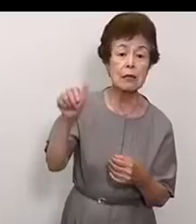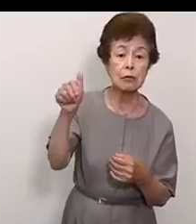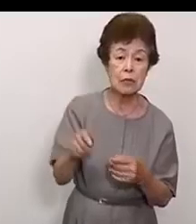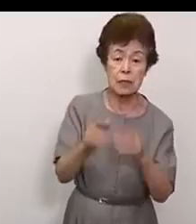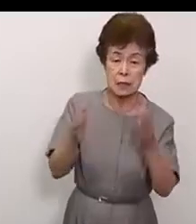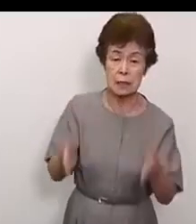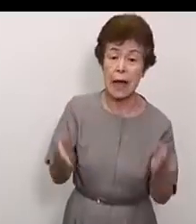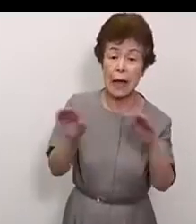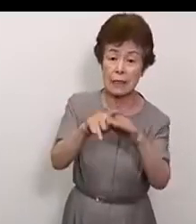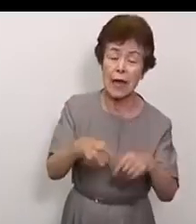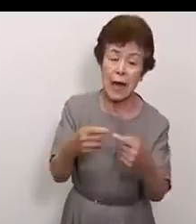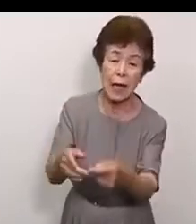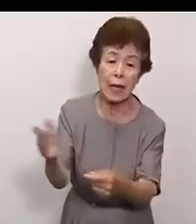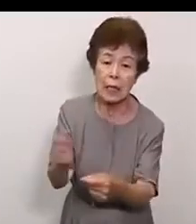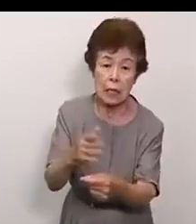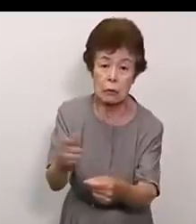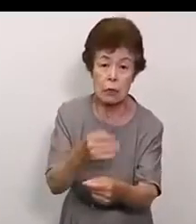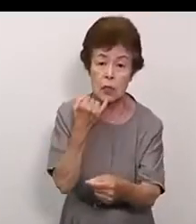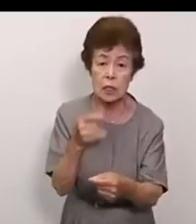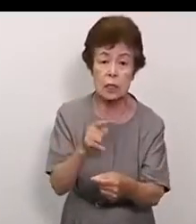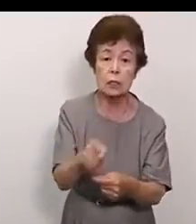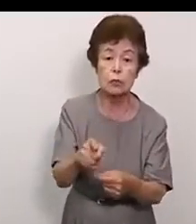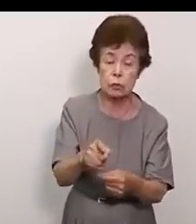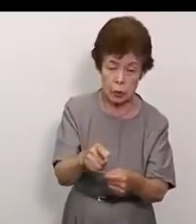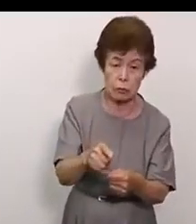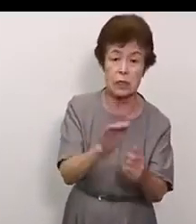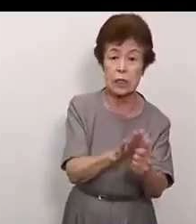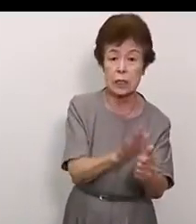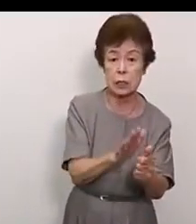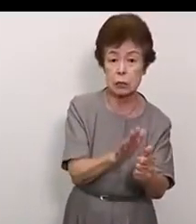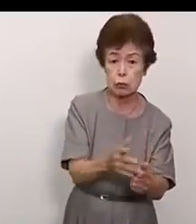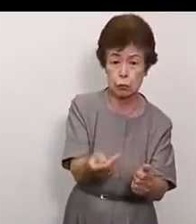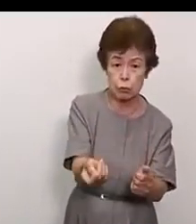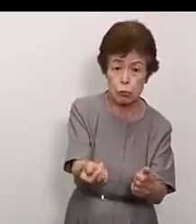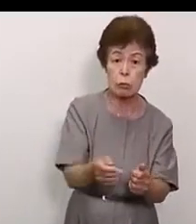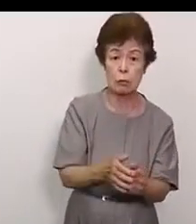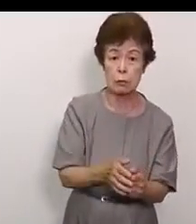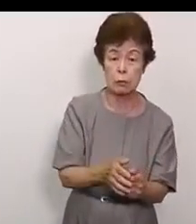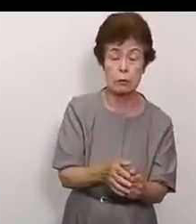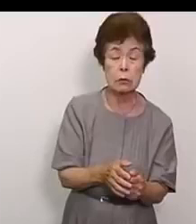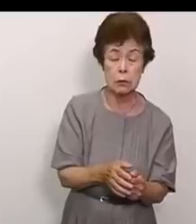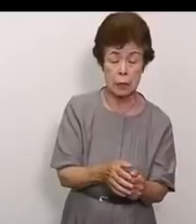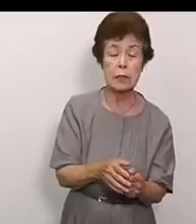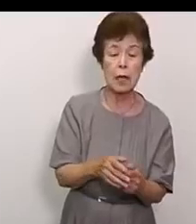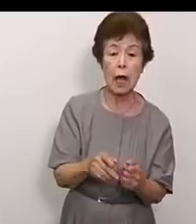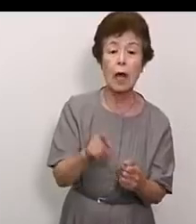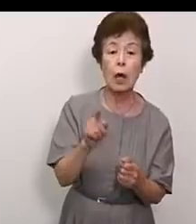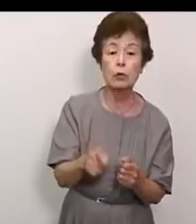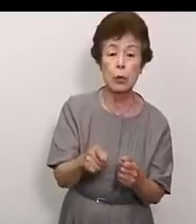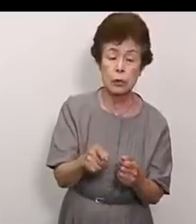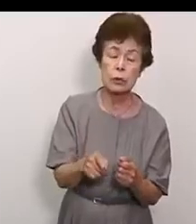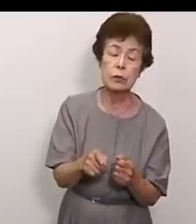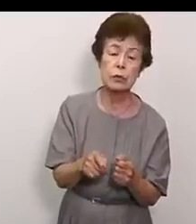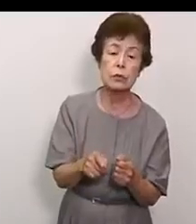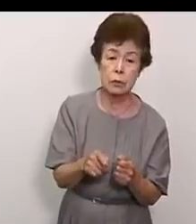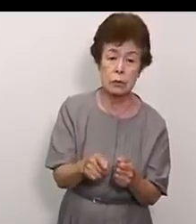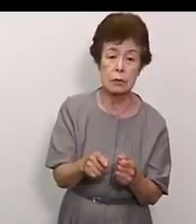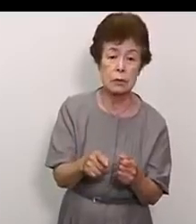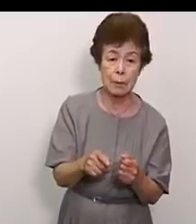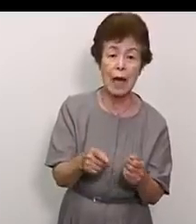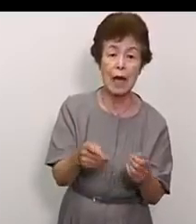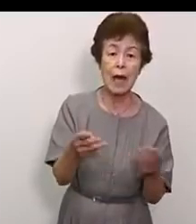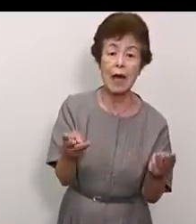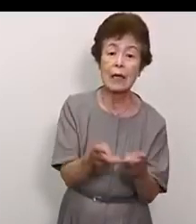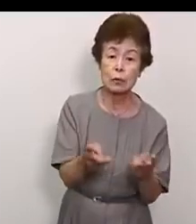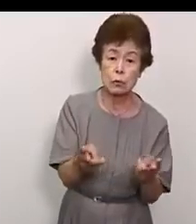をしている団体って本当に少ないんですよ。なのでそういう人たちの方が数としては多いので